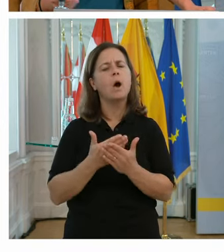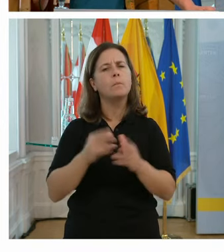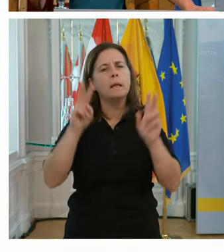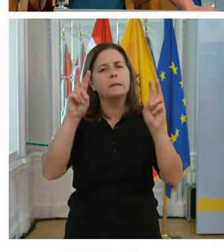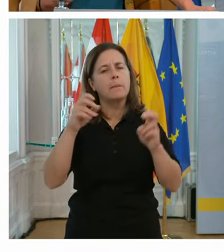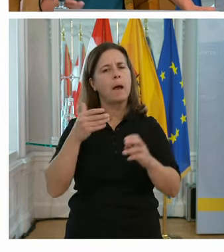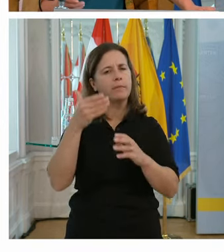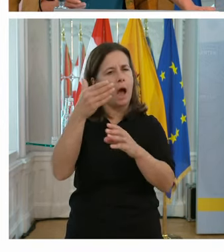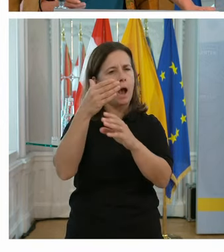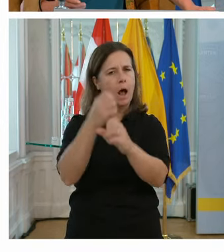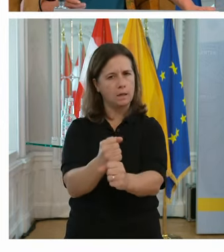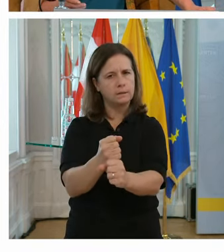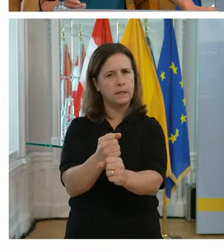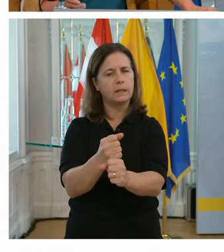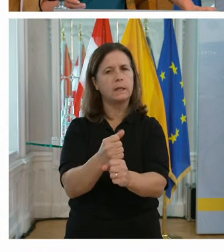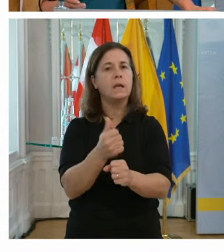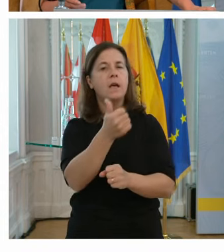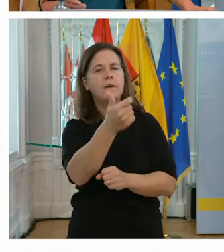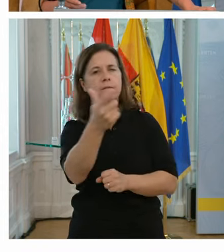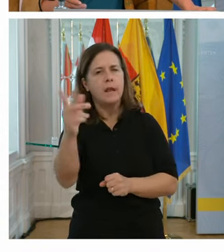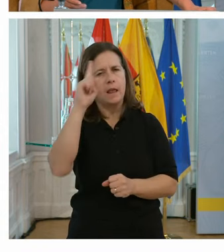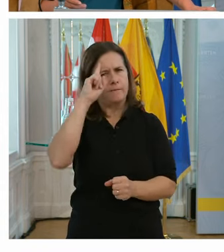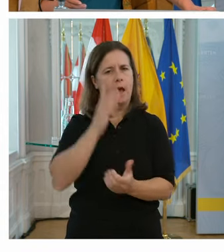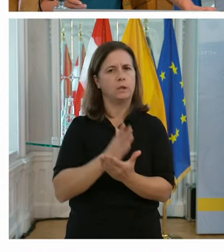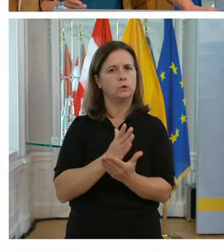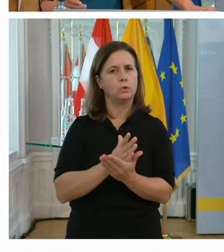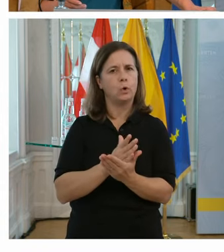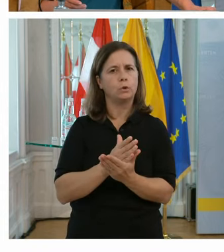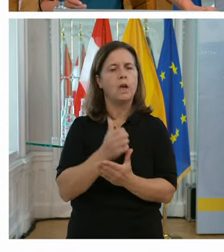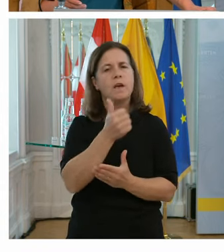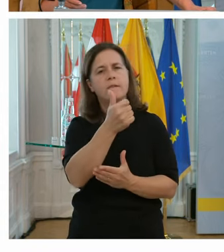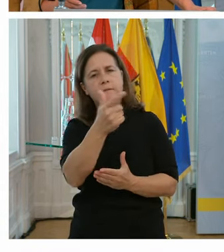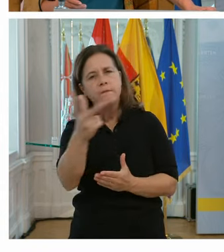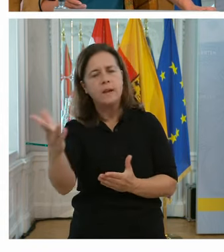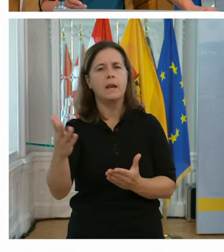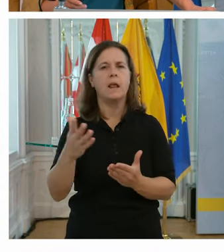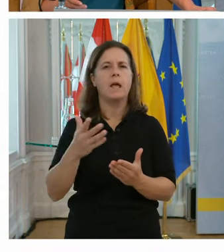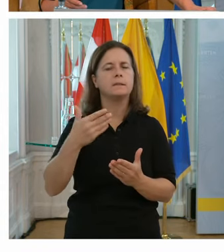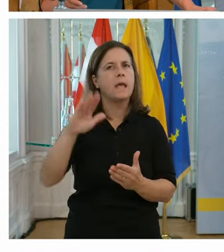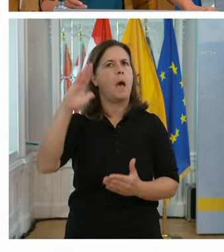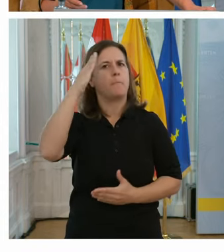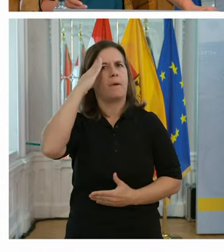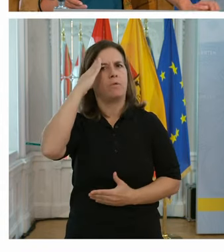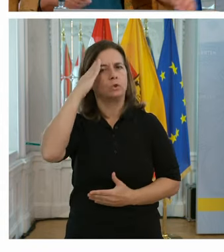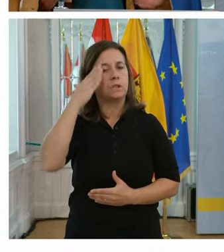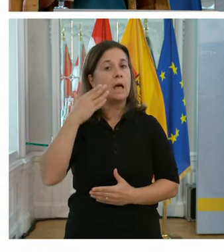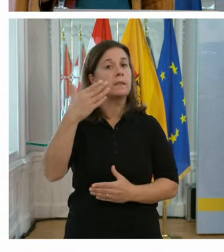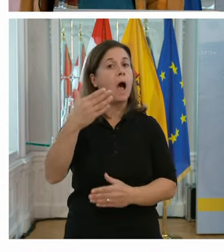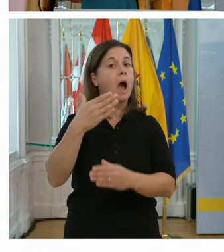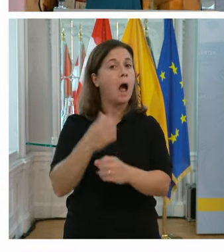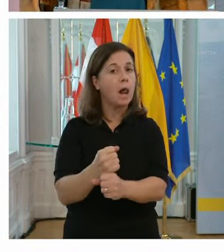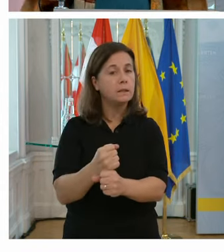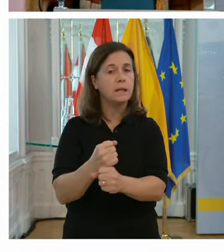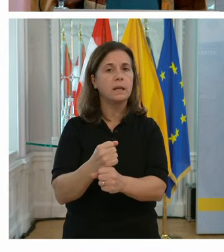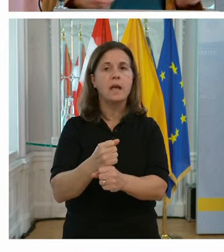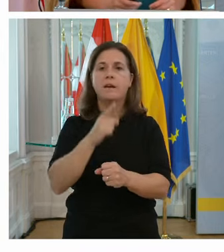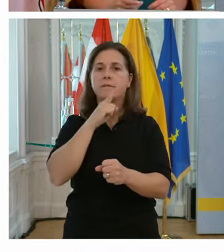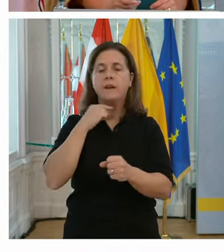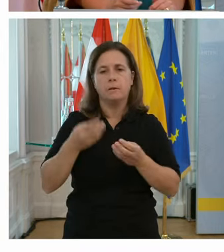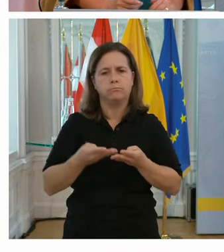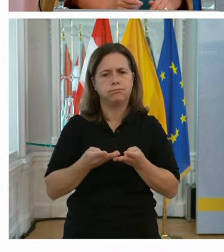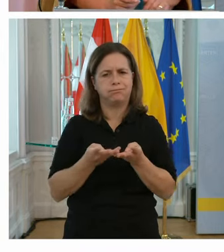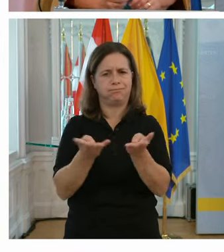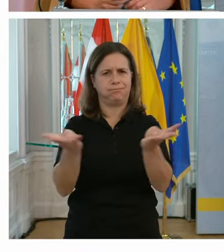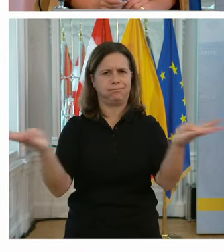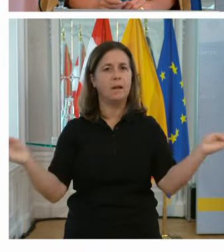Nachhaltigkeit, viele von Ihnen wissen das und vielen von Ihnen ist das natürlich sehr bewusst, Nachhaltigkeit ist natürlich ein viel breiteres